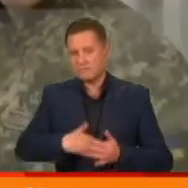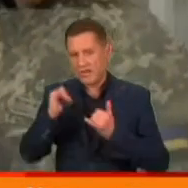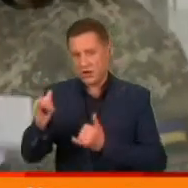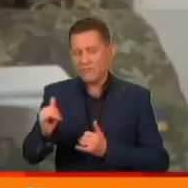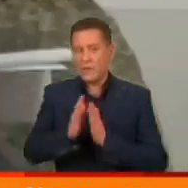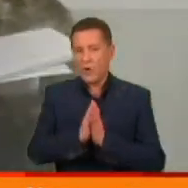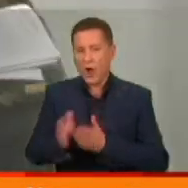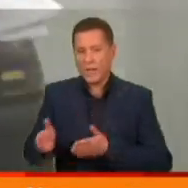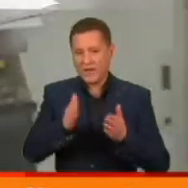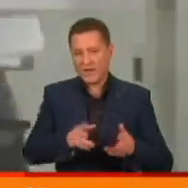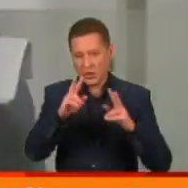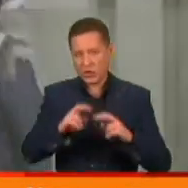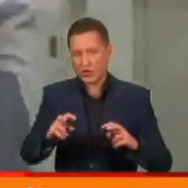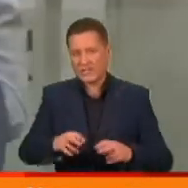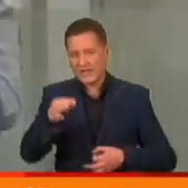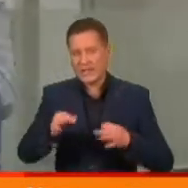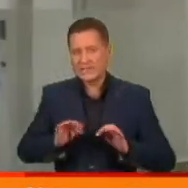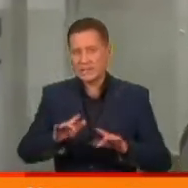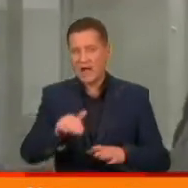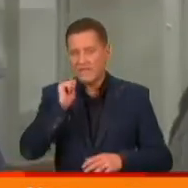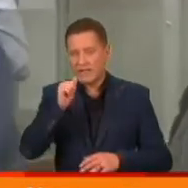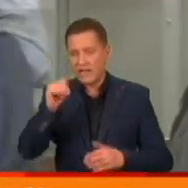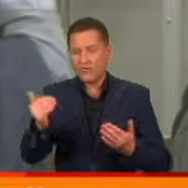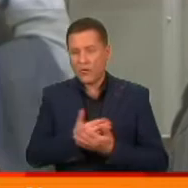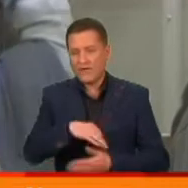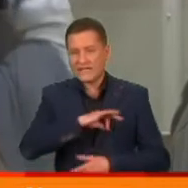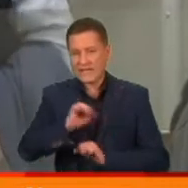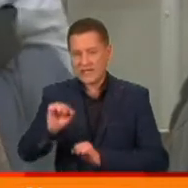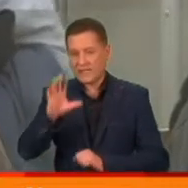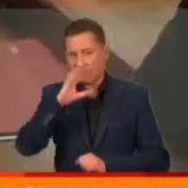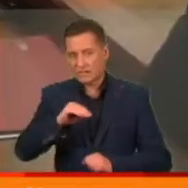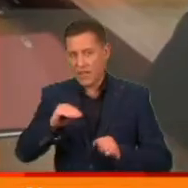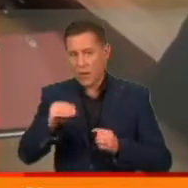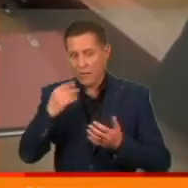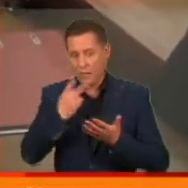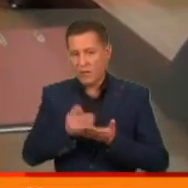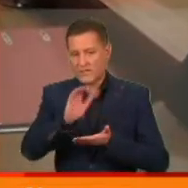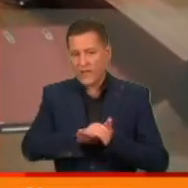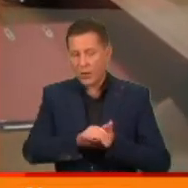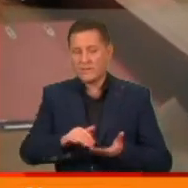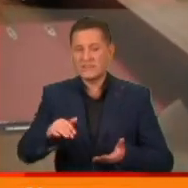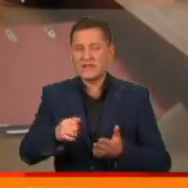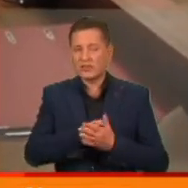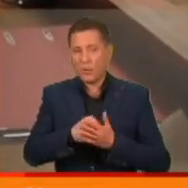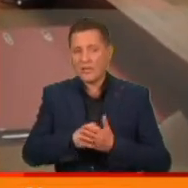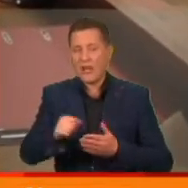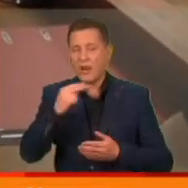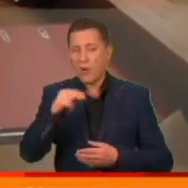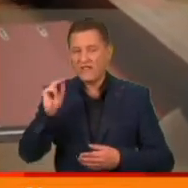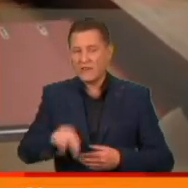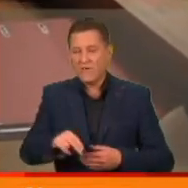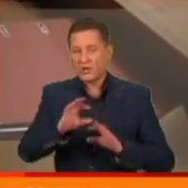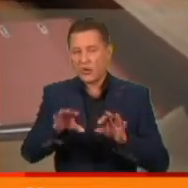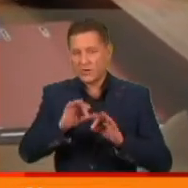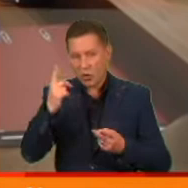та переніс розгляд на завтра, аби новий захисник устиг ознайомитися із клопотанням обвинувачення. Коментуючи інформацію про те,